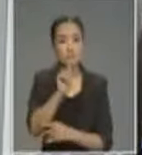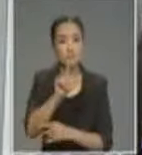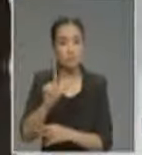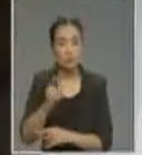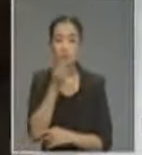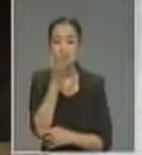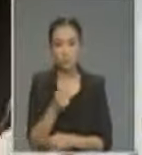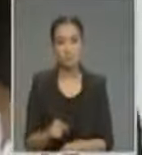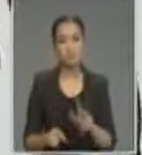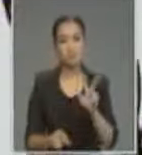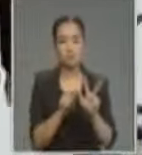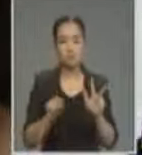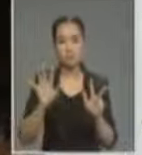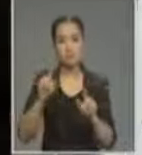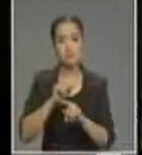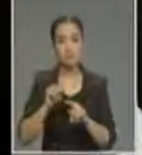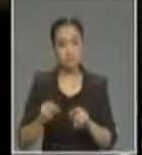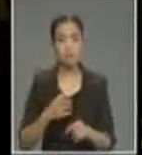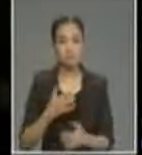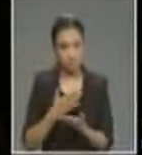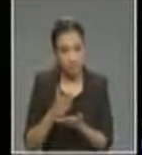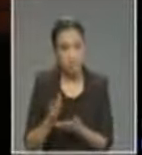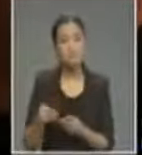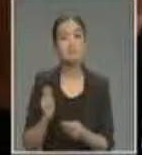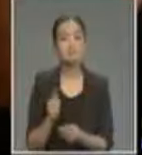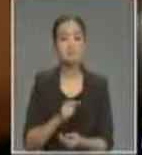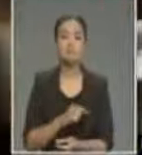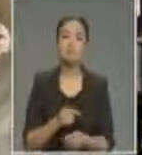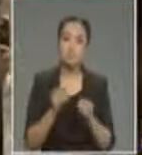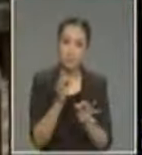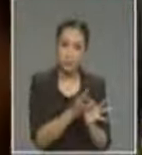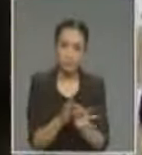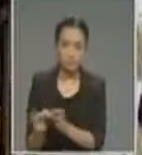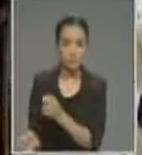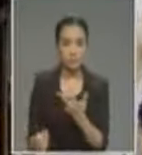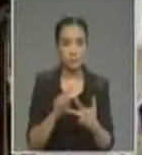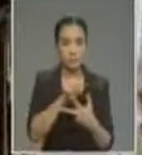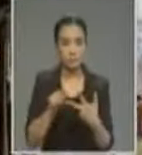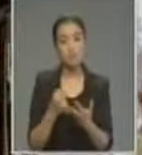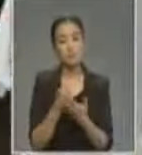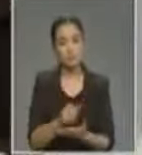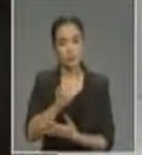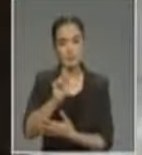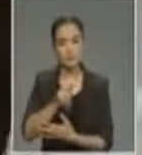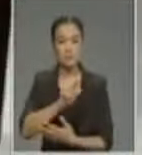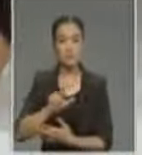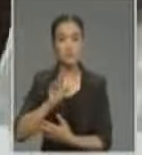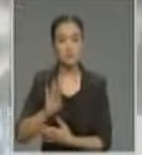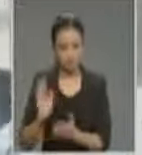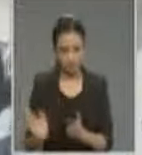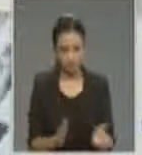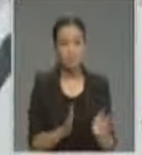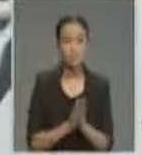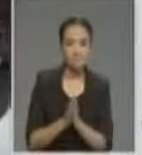ดอกเบี้ยร้อยละ 3-5 ของดอกเบี้ยที่ต้องชำระคาดว่าทั้ง3แบงค์นั้นจะช่วยเป็นวงเงินประมาณ 3,000 ล้านบาทนะคะอีกเรื่องที่ต้